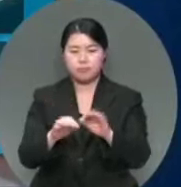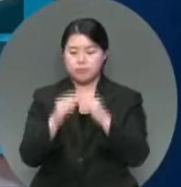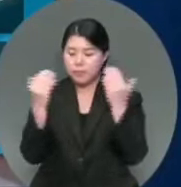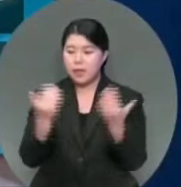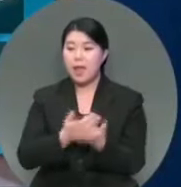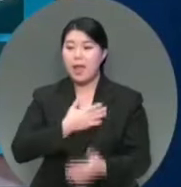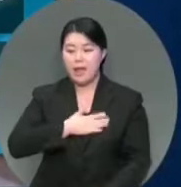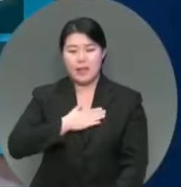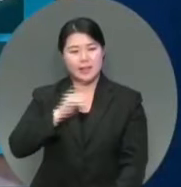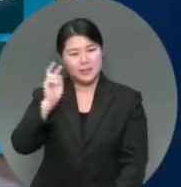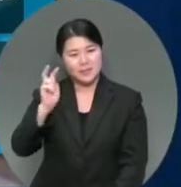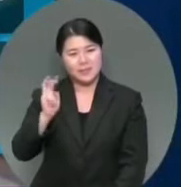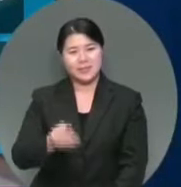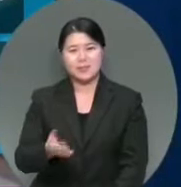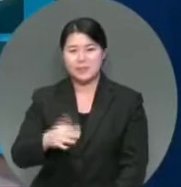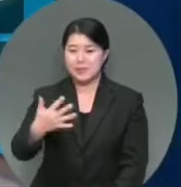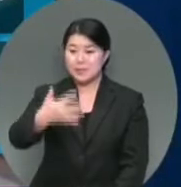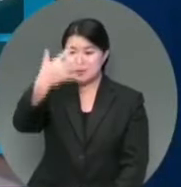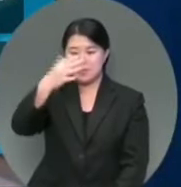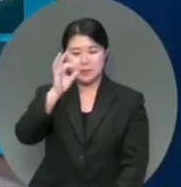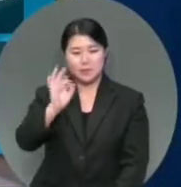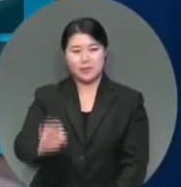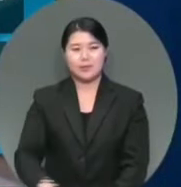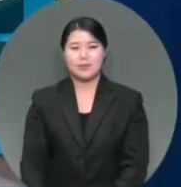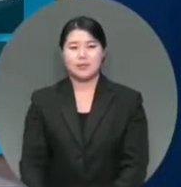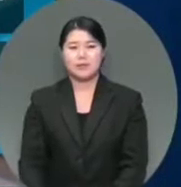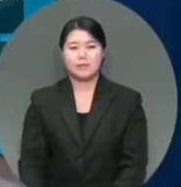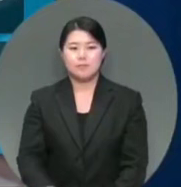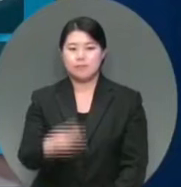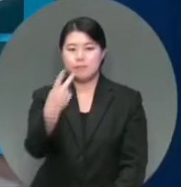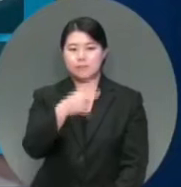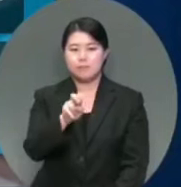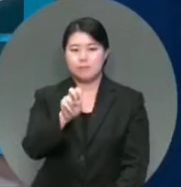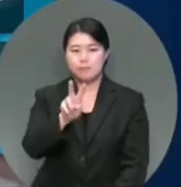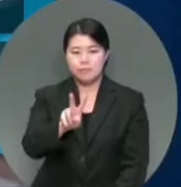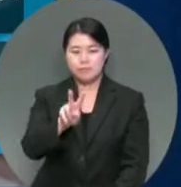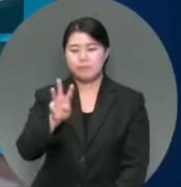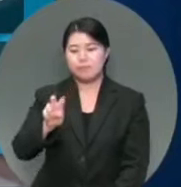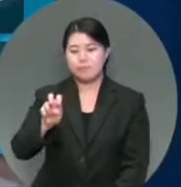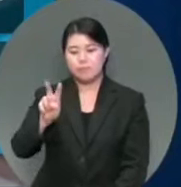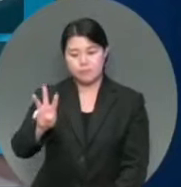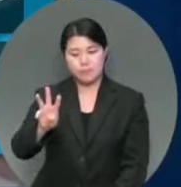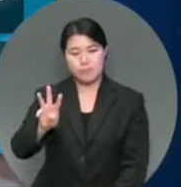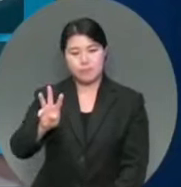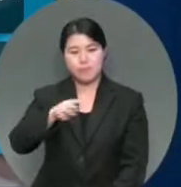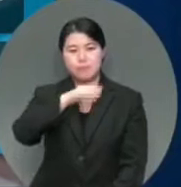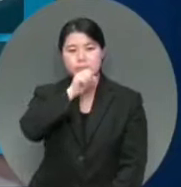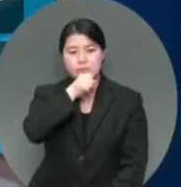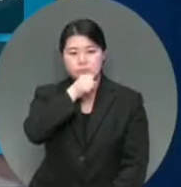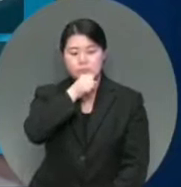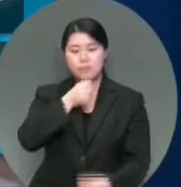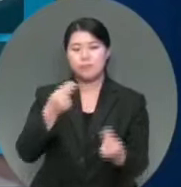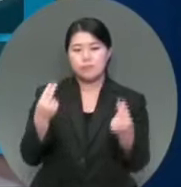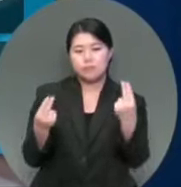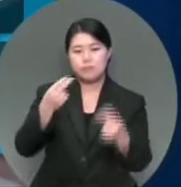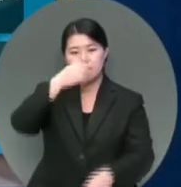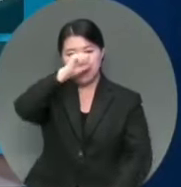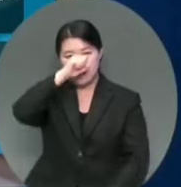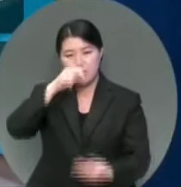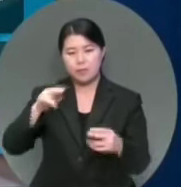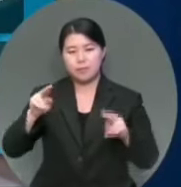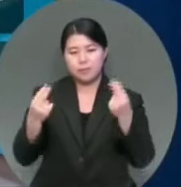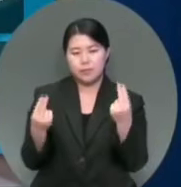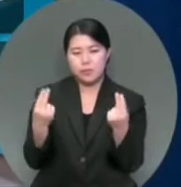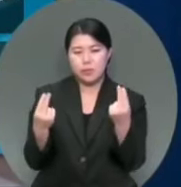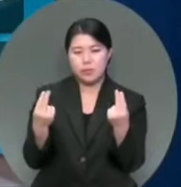일목요연하게 정리를 해보았더니 2022년, 2023년 실적 대비 예산 대비 다